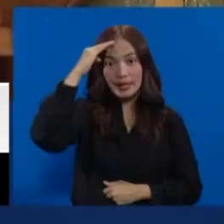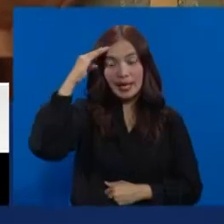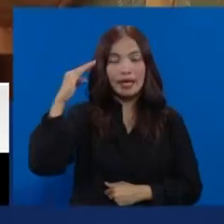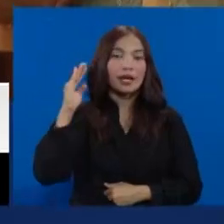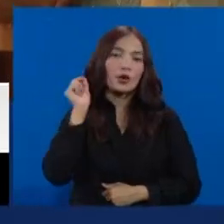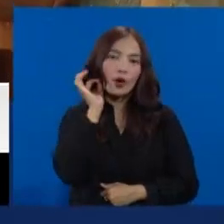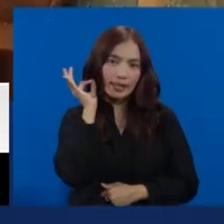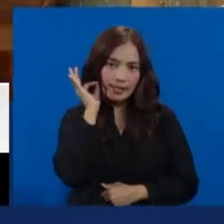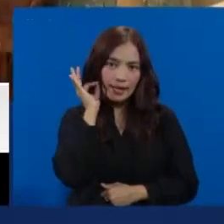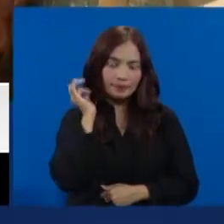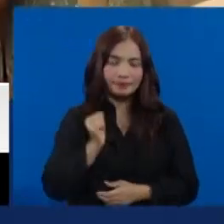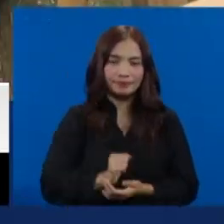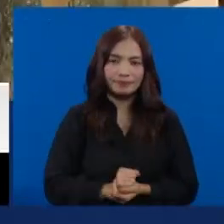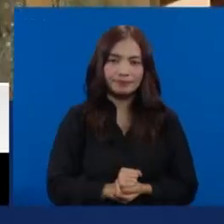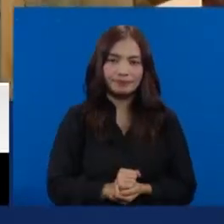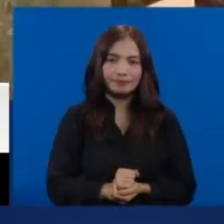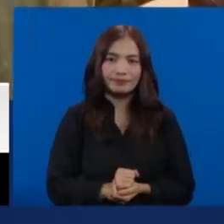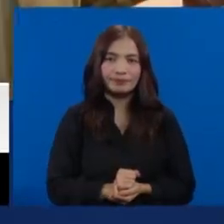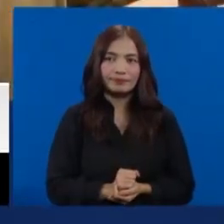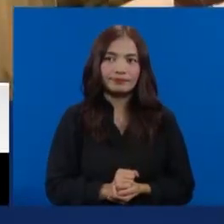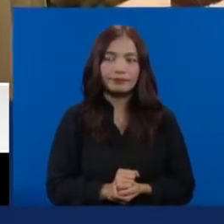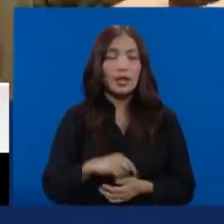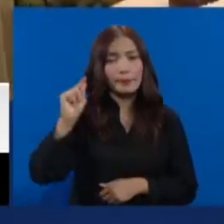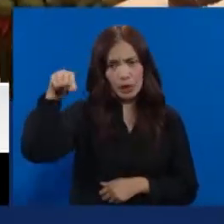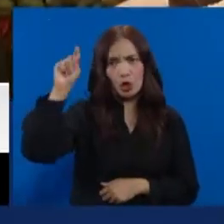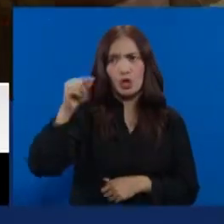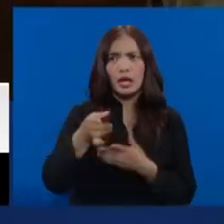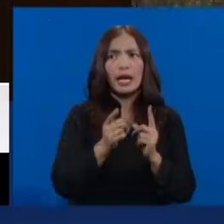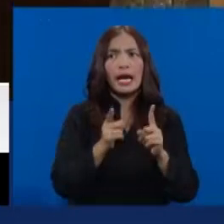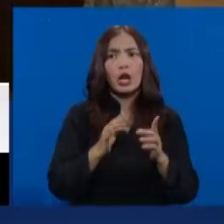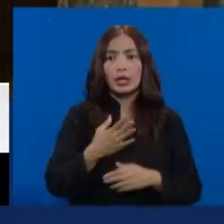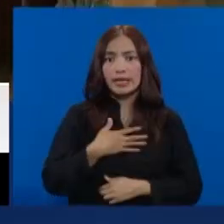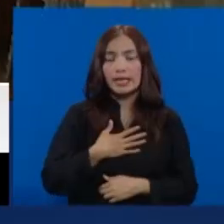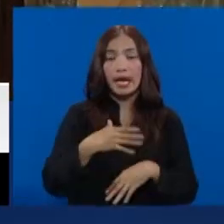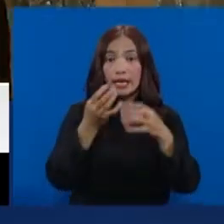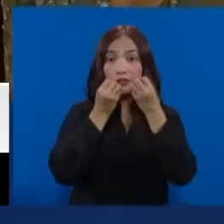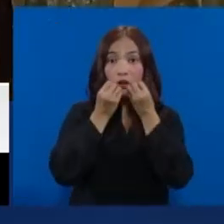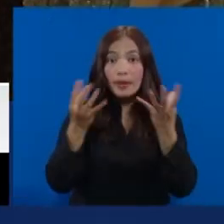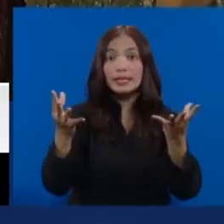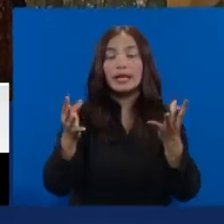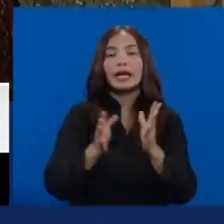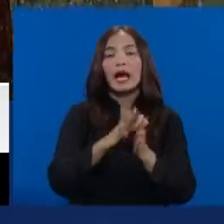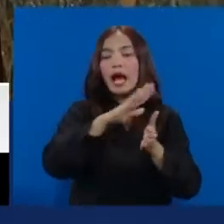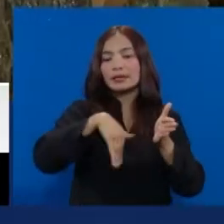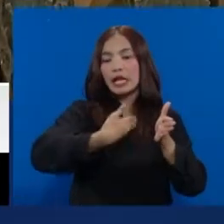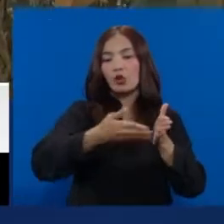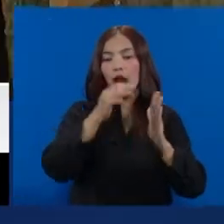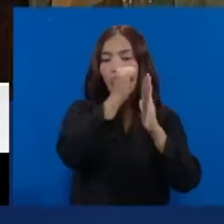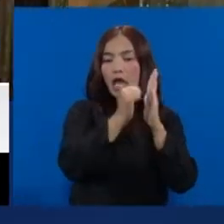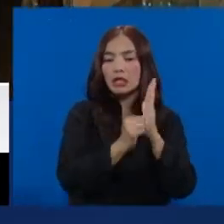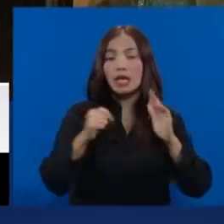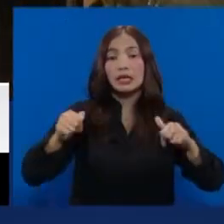calon pengantin wanita. Dan memang jika bisa saya review beberapa rangkaian acara